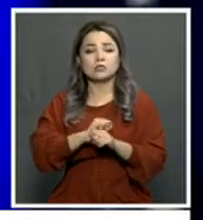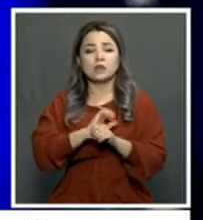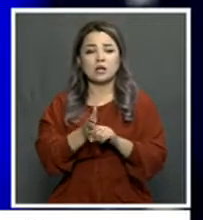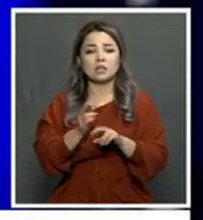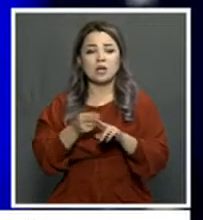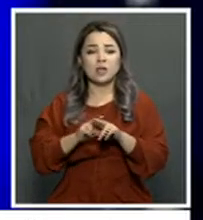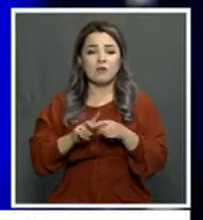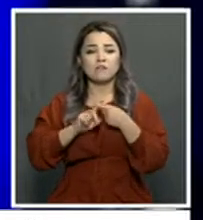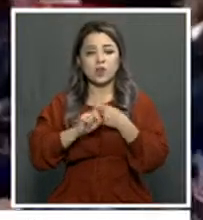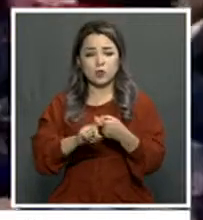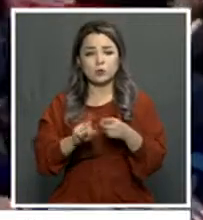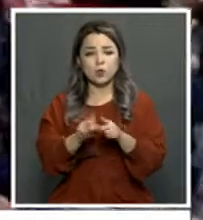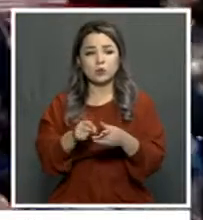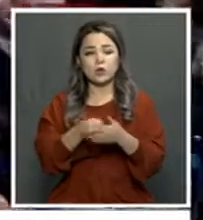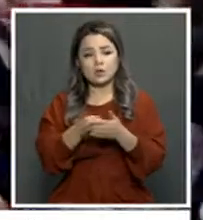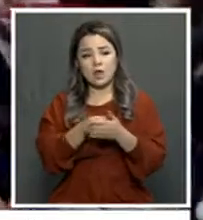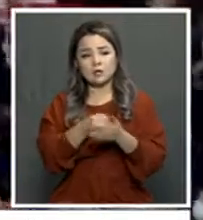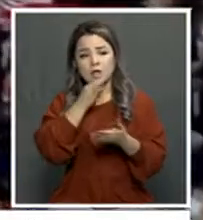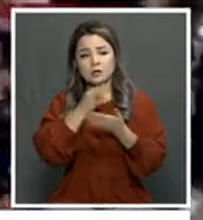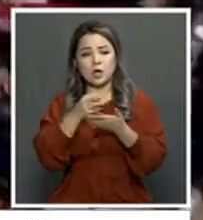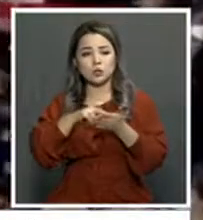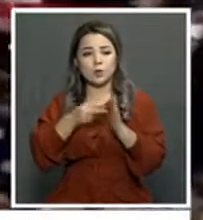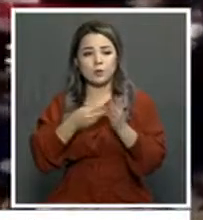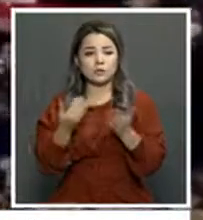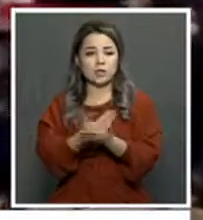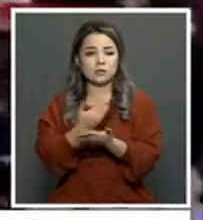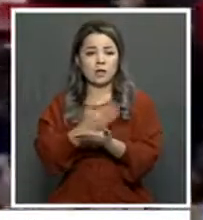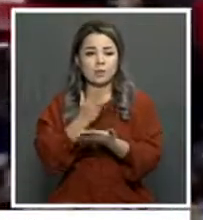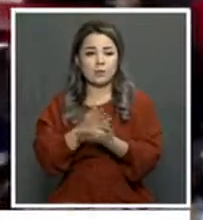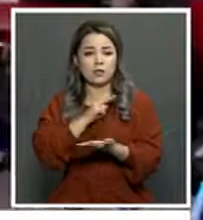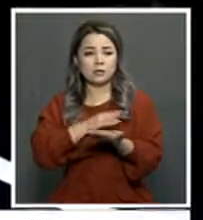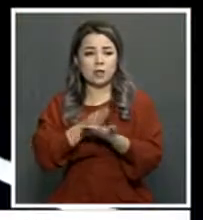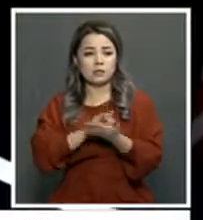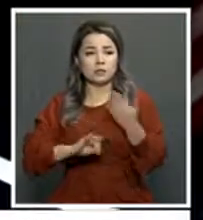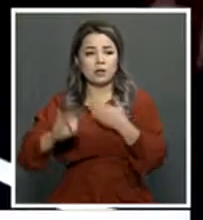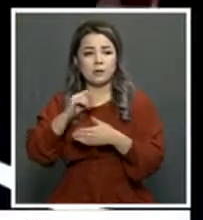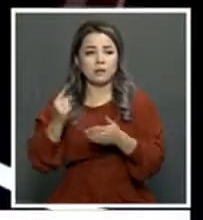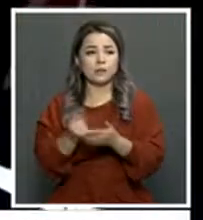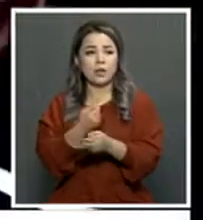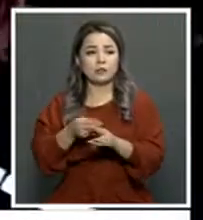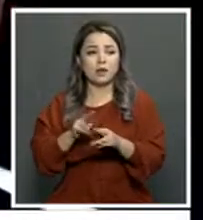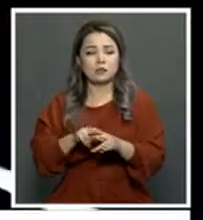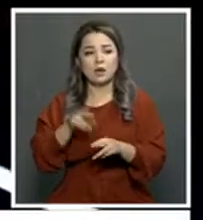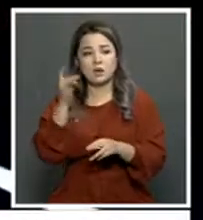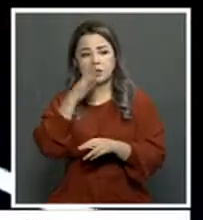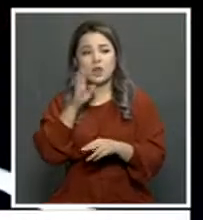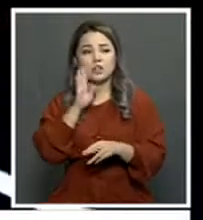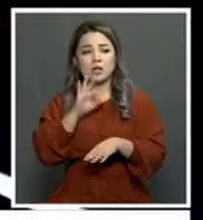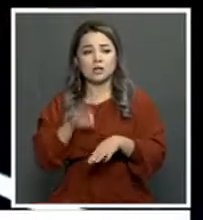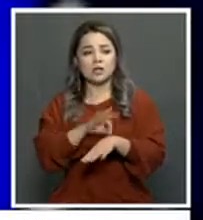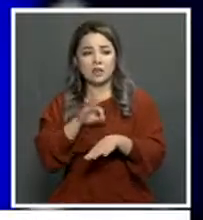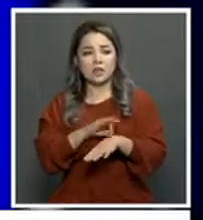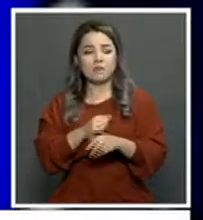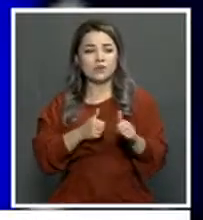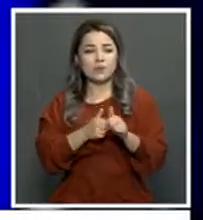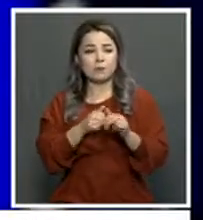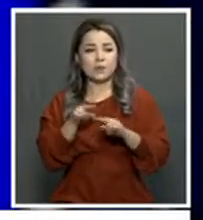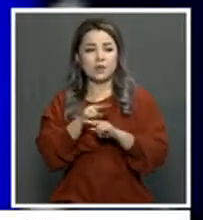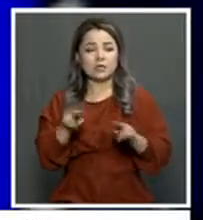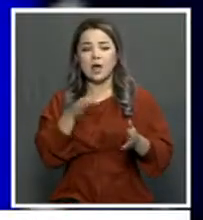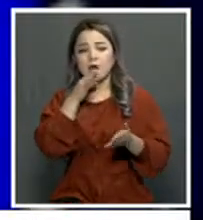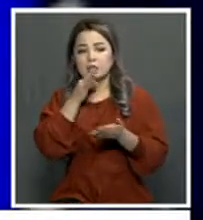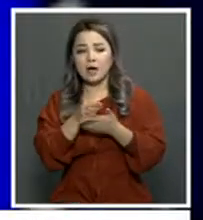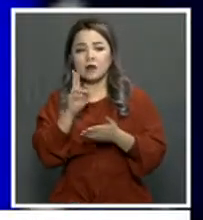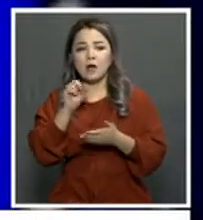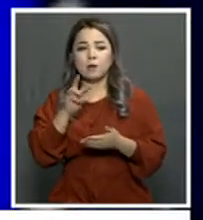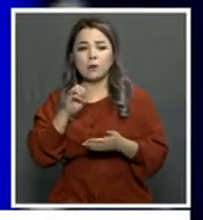коронавируспен күрес жоспарын қолға алатынын жеткізген. Бұл қызметте оған ел тарихындағы алғашқы қара нәсілді әйел вице-президент атанған